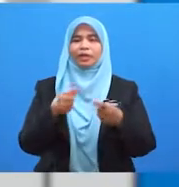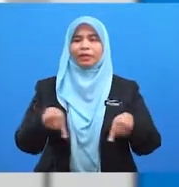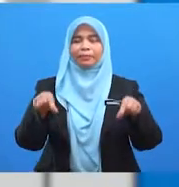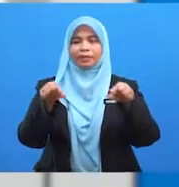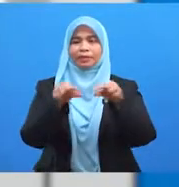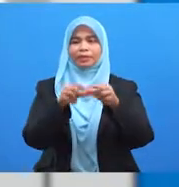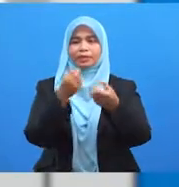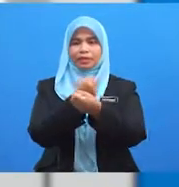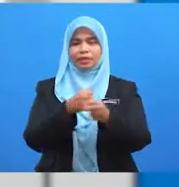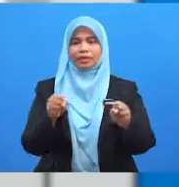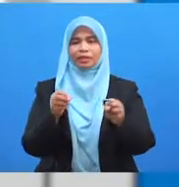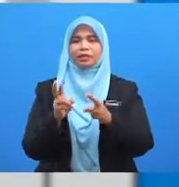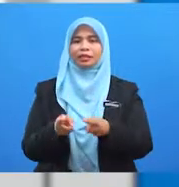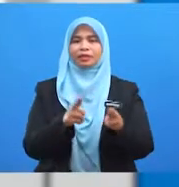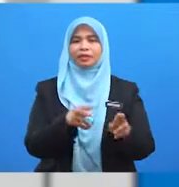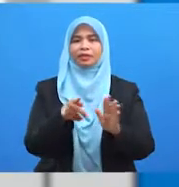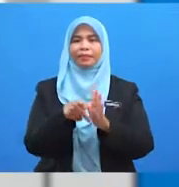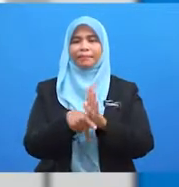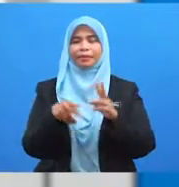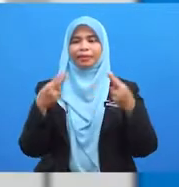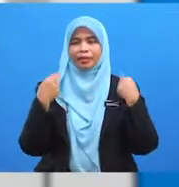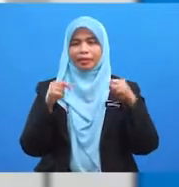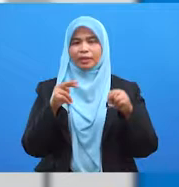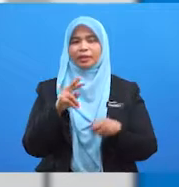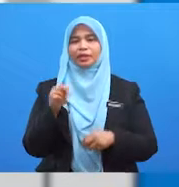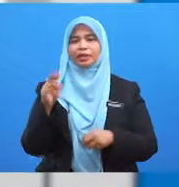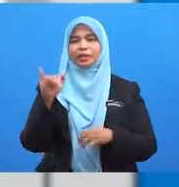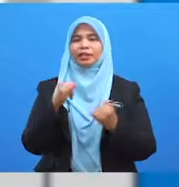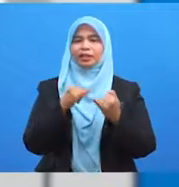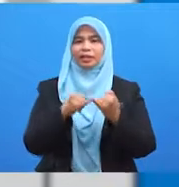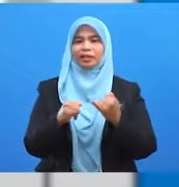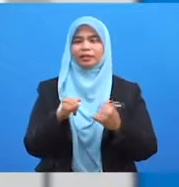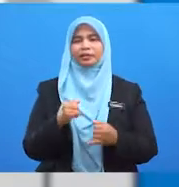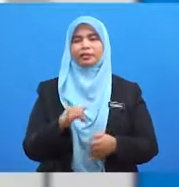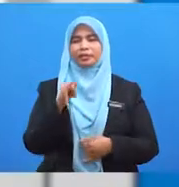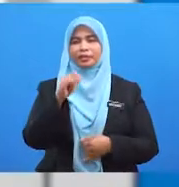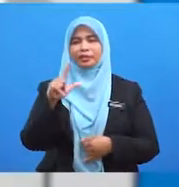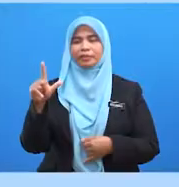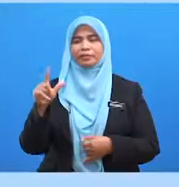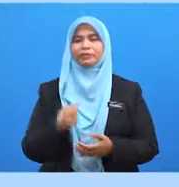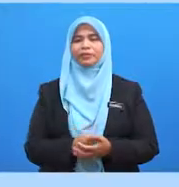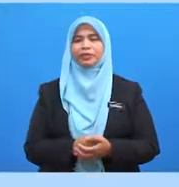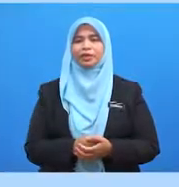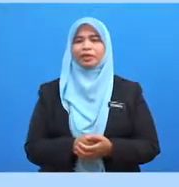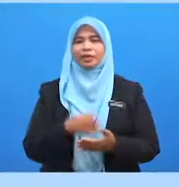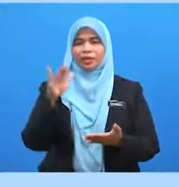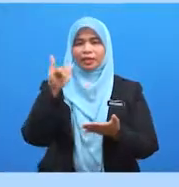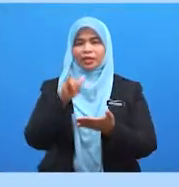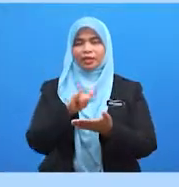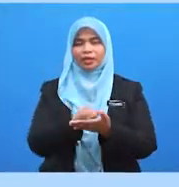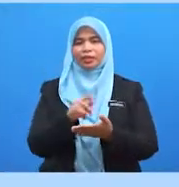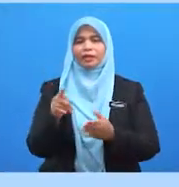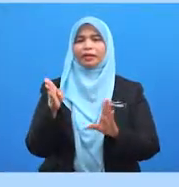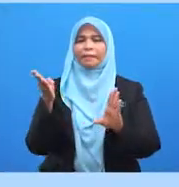Kepentingan menyediakan rancangan perniagaan yang terakhir ialah meyakinkan